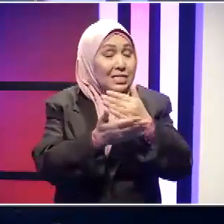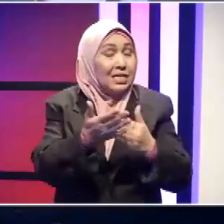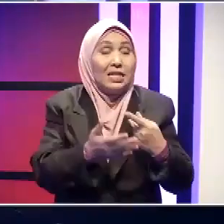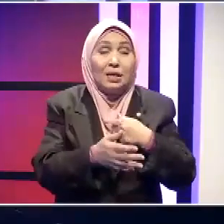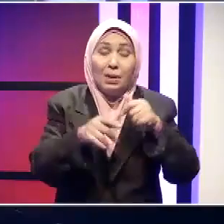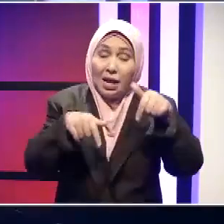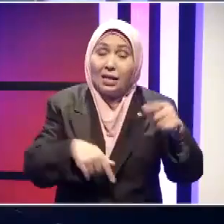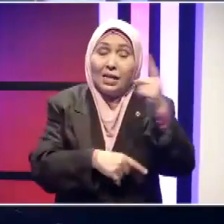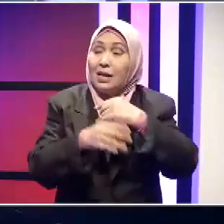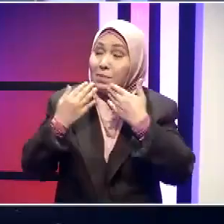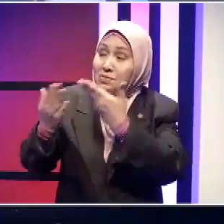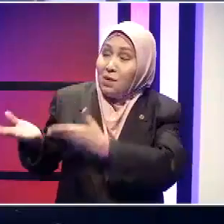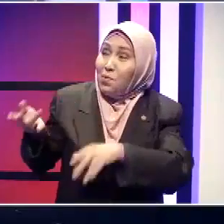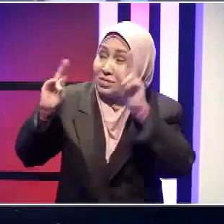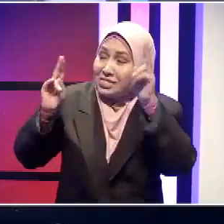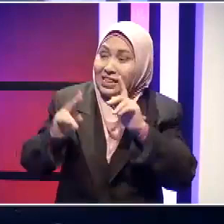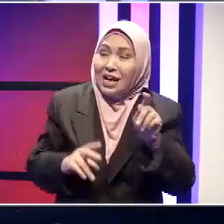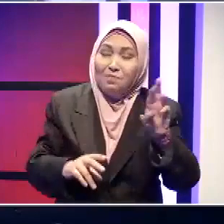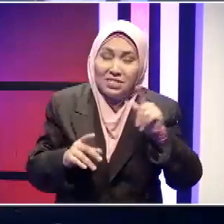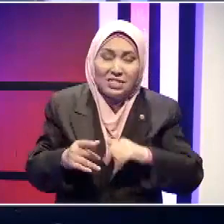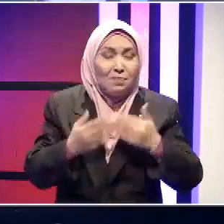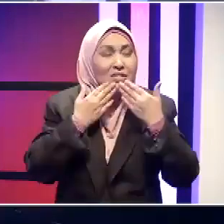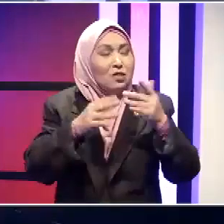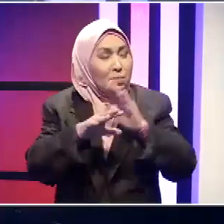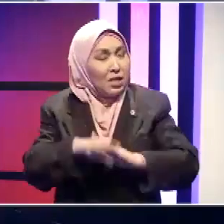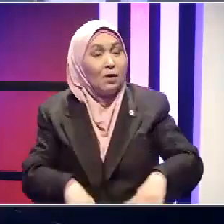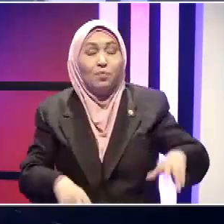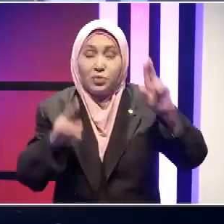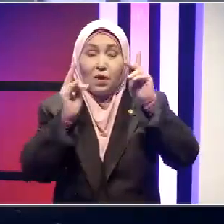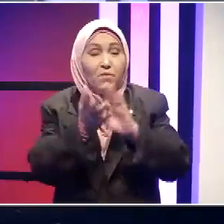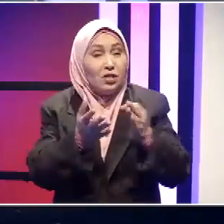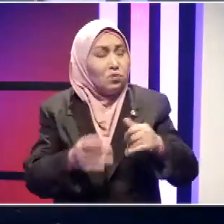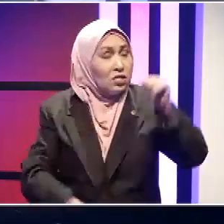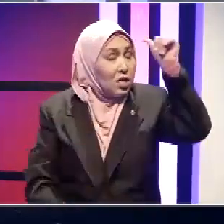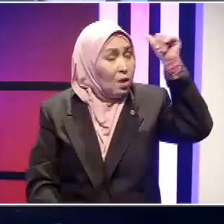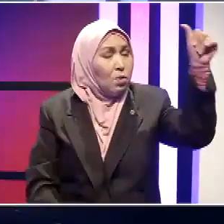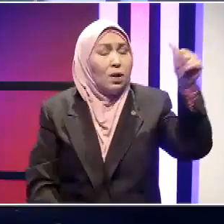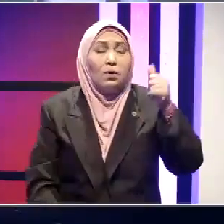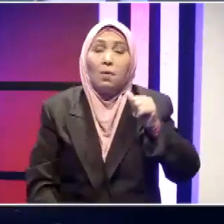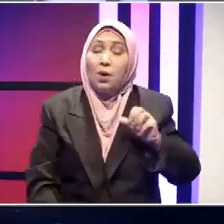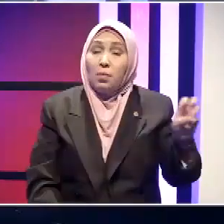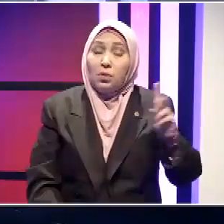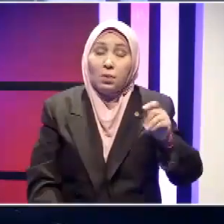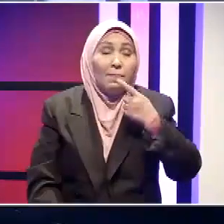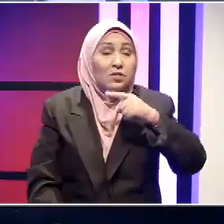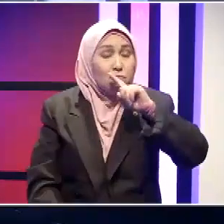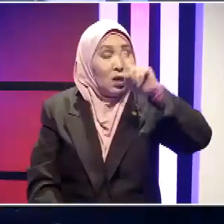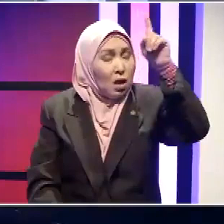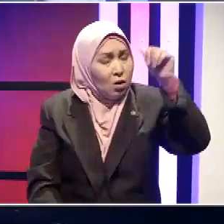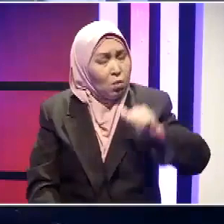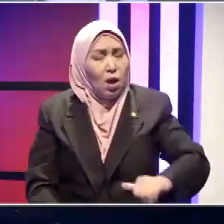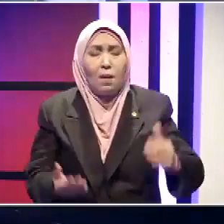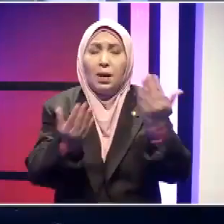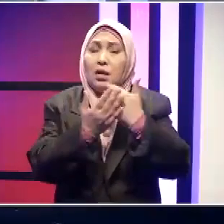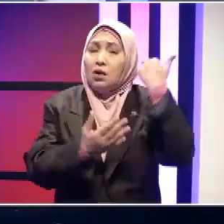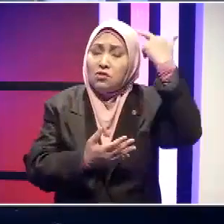ini bisa merasakan dicegah server-server turun Bismillahirohmanirohim Assalamu'alaikum Waroh fitur hamdulillah wash shalatu was salamu